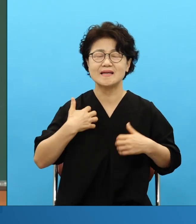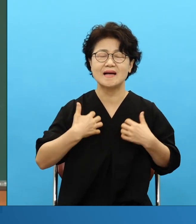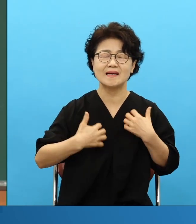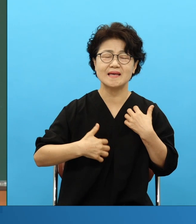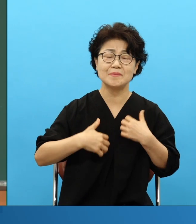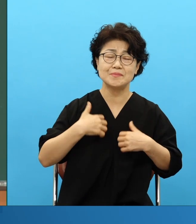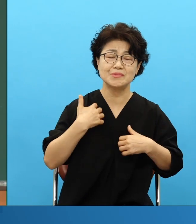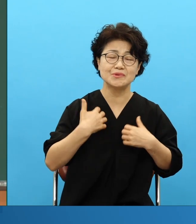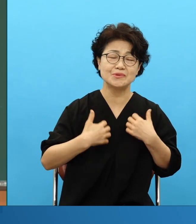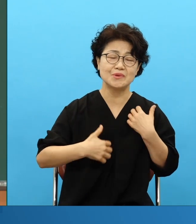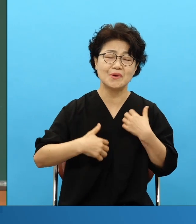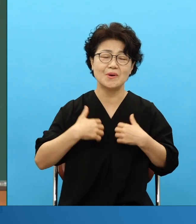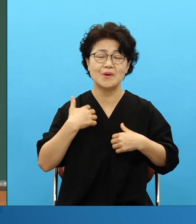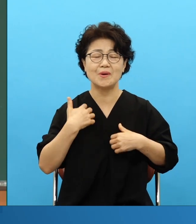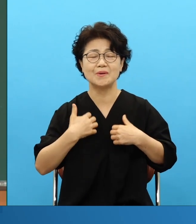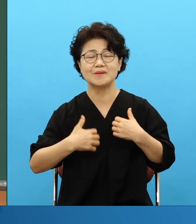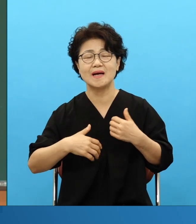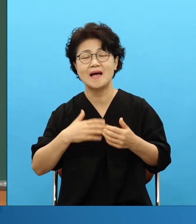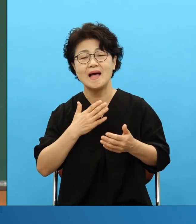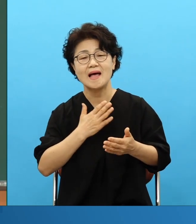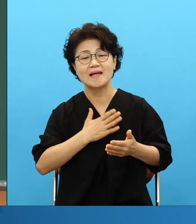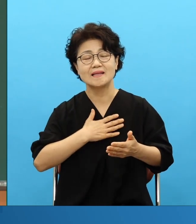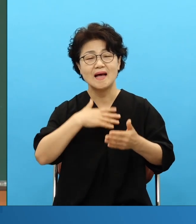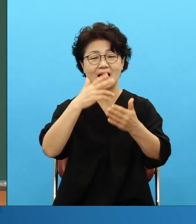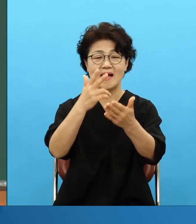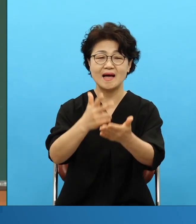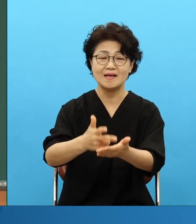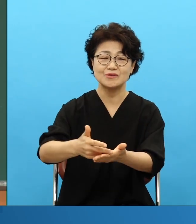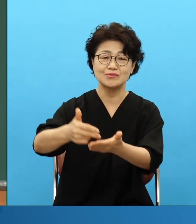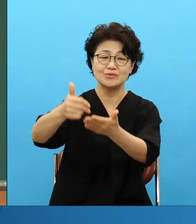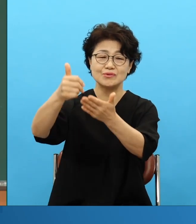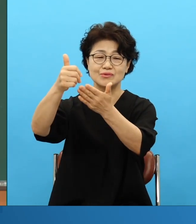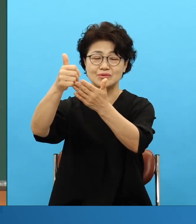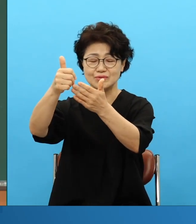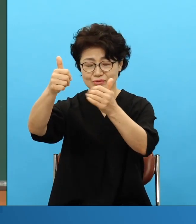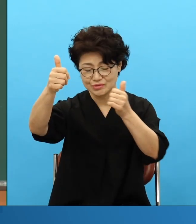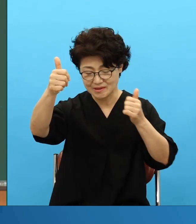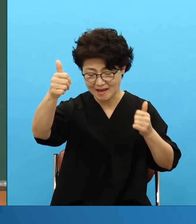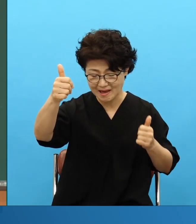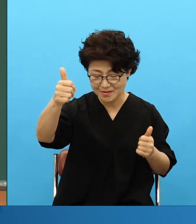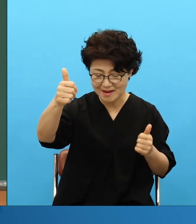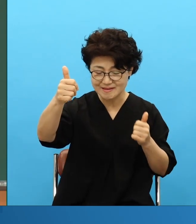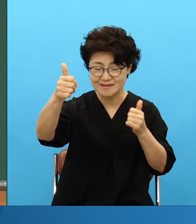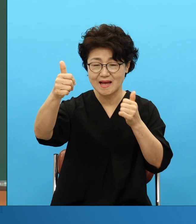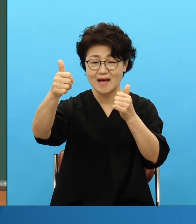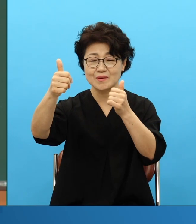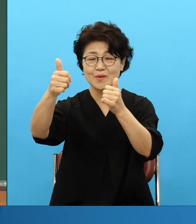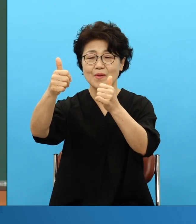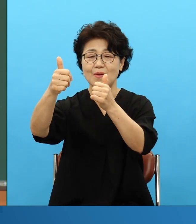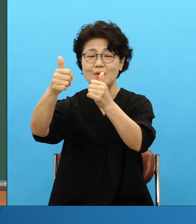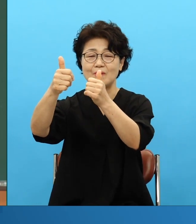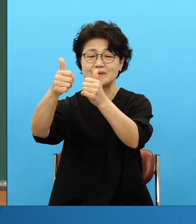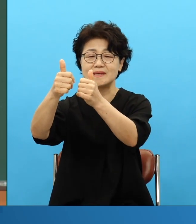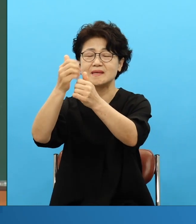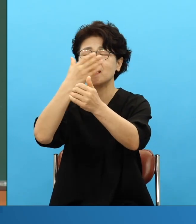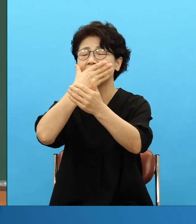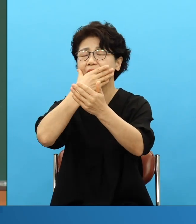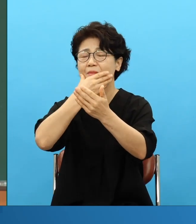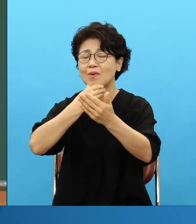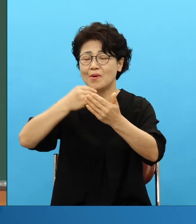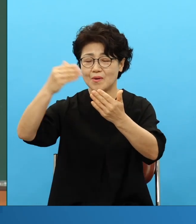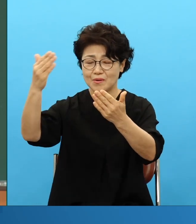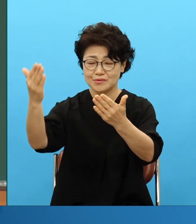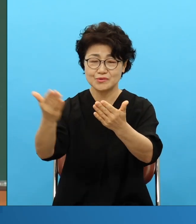항상 기쁘도다. 나 주께 왔사오니